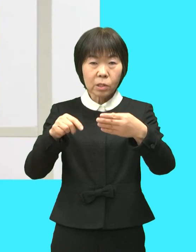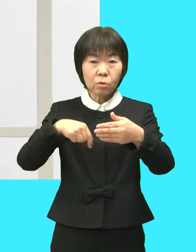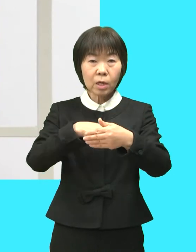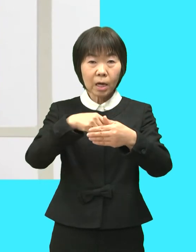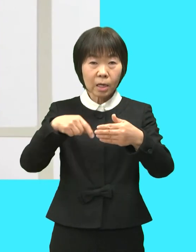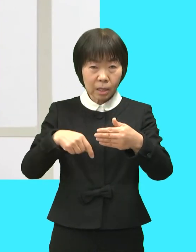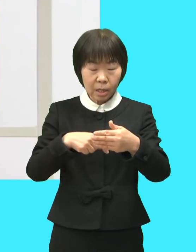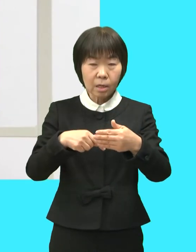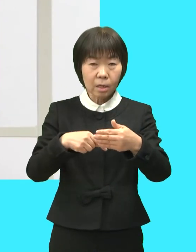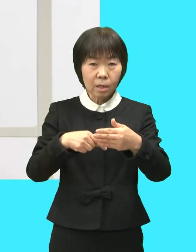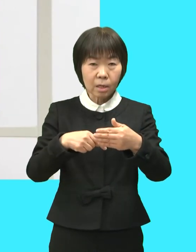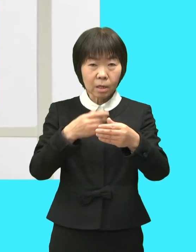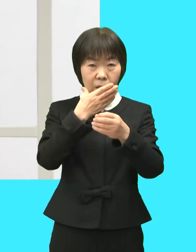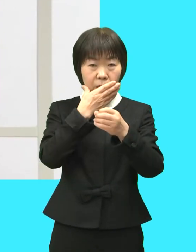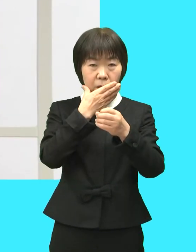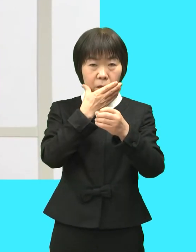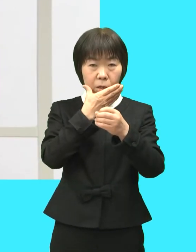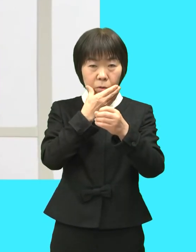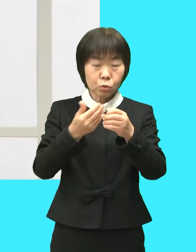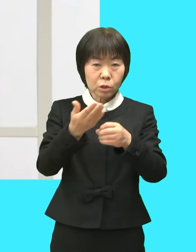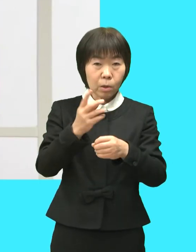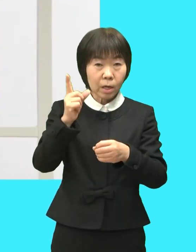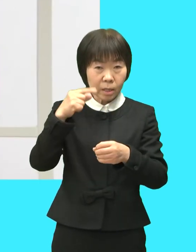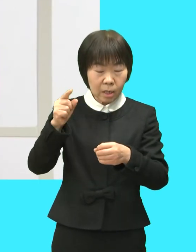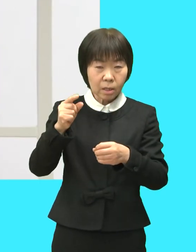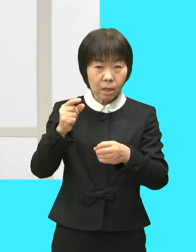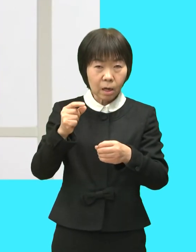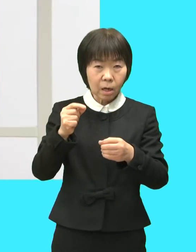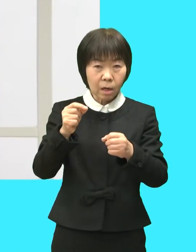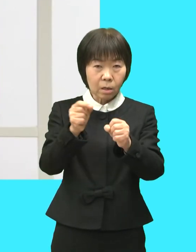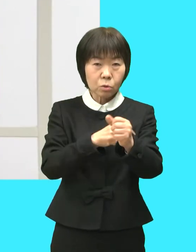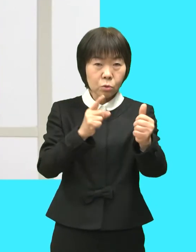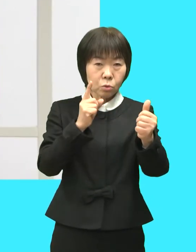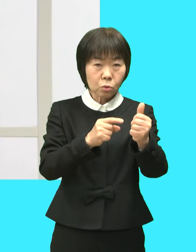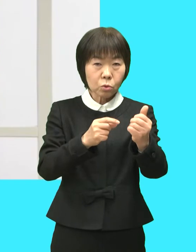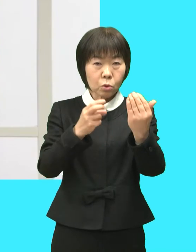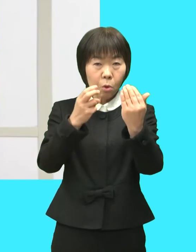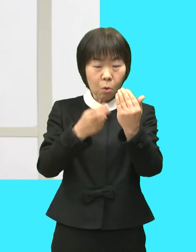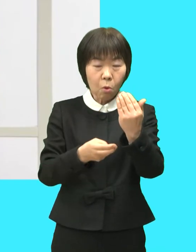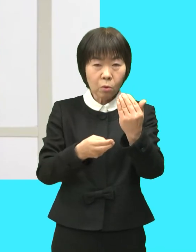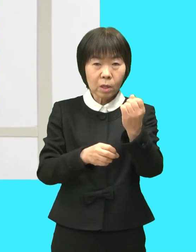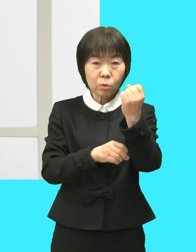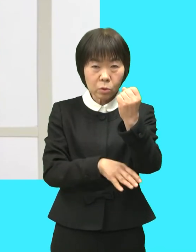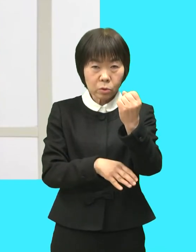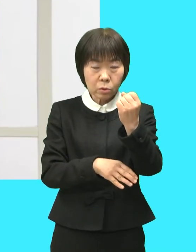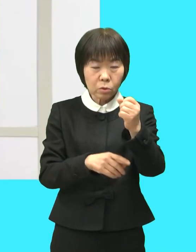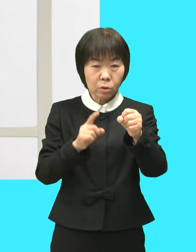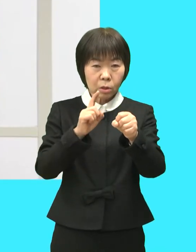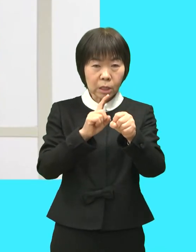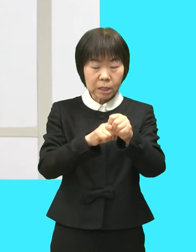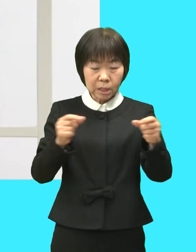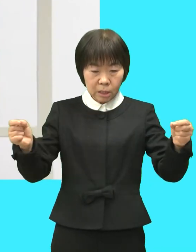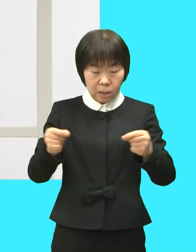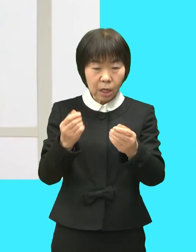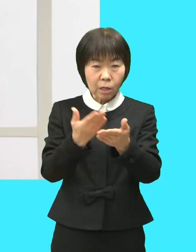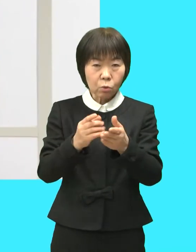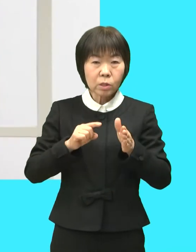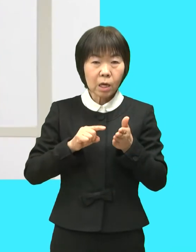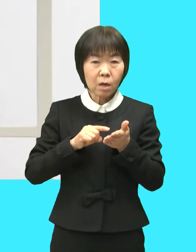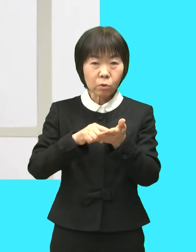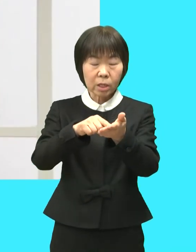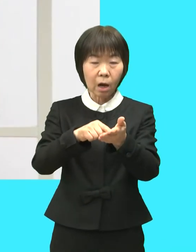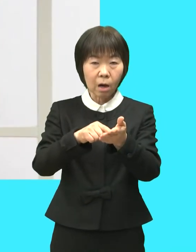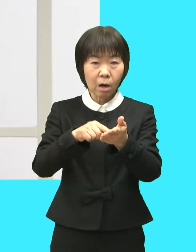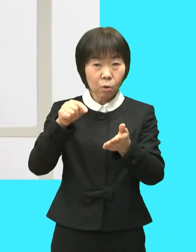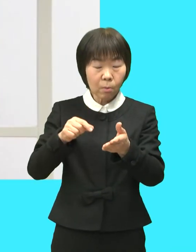であえて福島県が特措法に基づく時短要請をかけた、 それについても政府との連携の中で